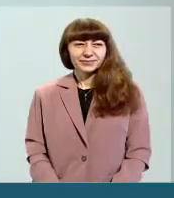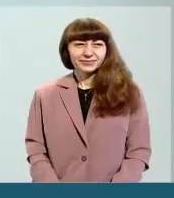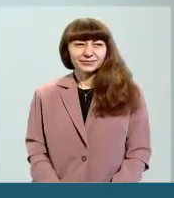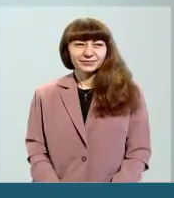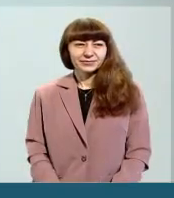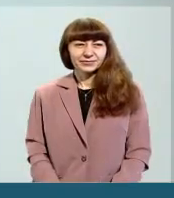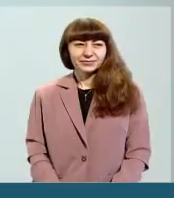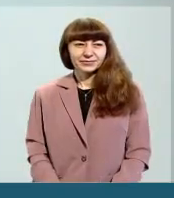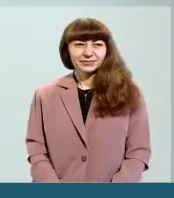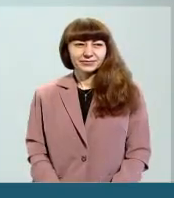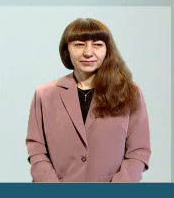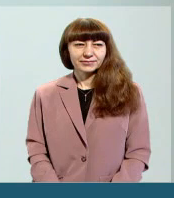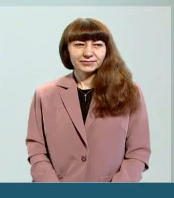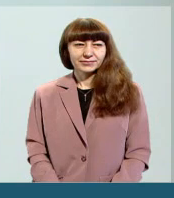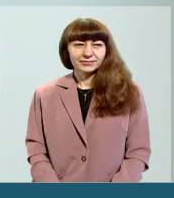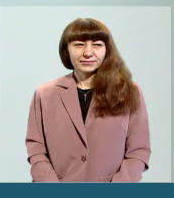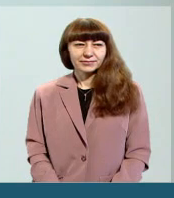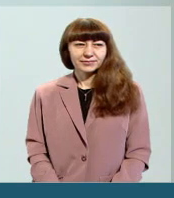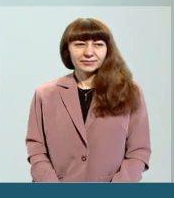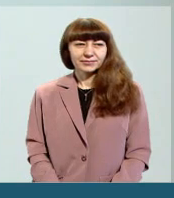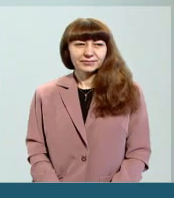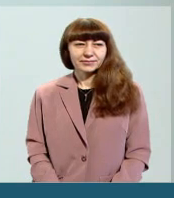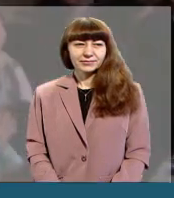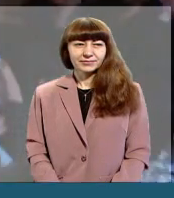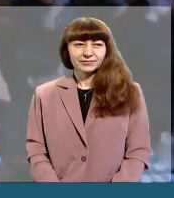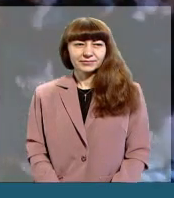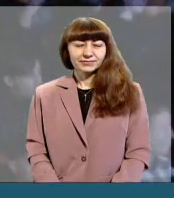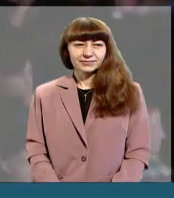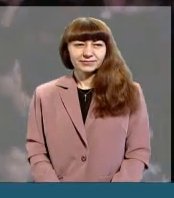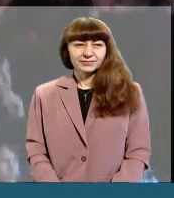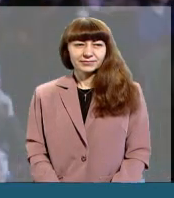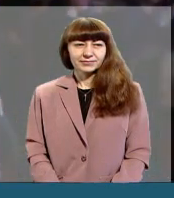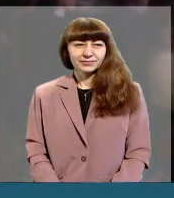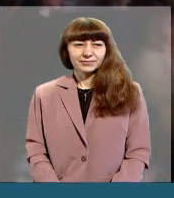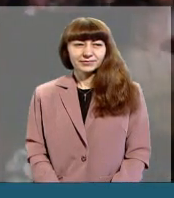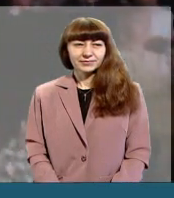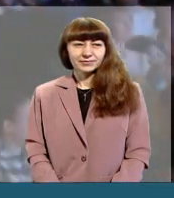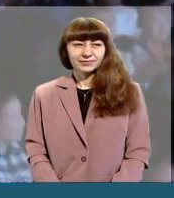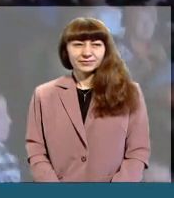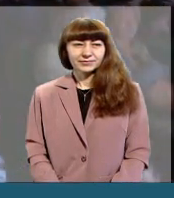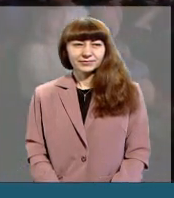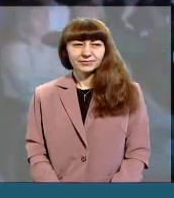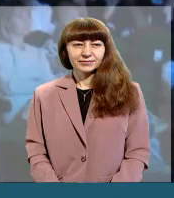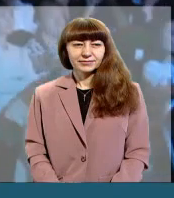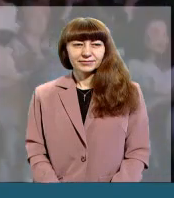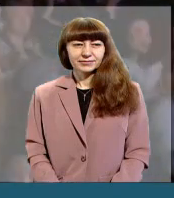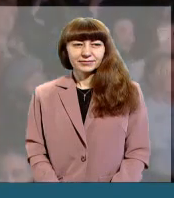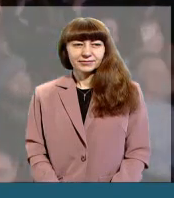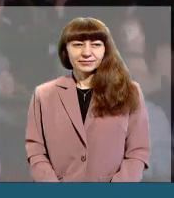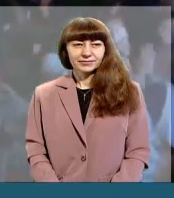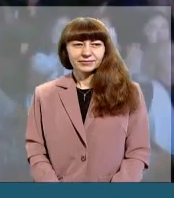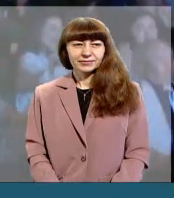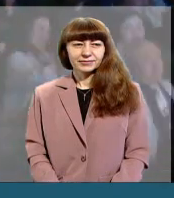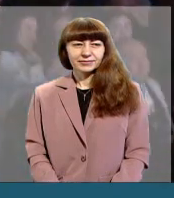Біздің жанкерлеріміз, ол біздің ата-анамыз және де достарымыз. Байқаудың жоғары деңгейде өткенін көрерменнің ыстық ықыласынан